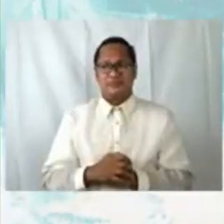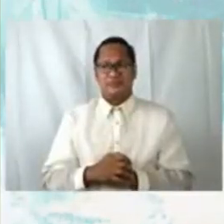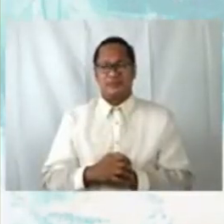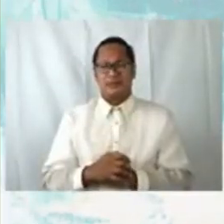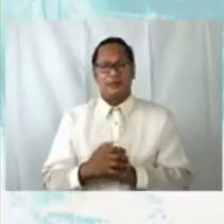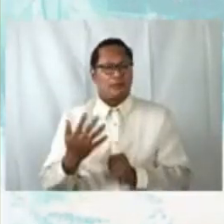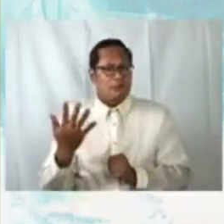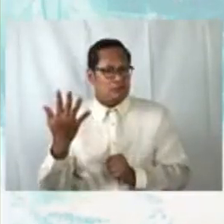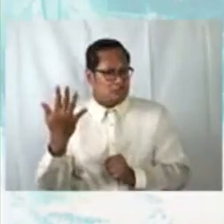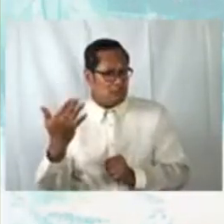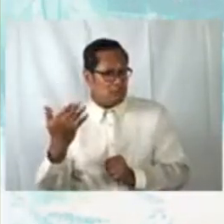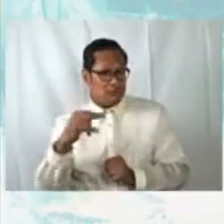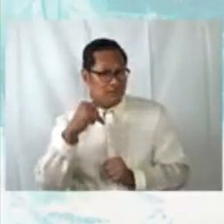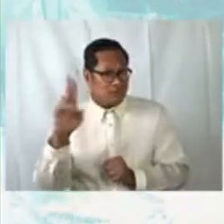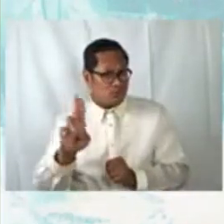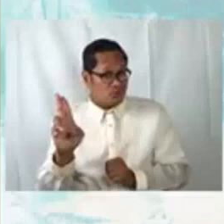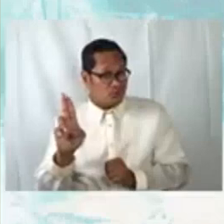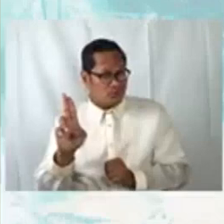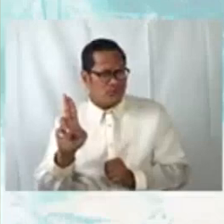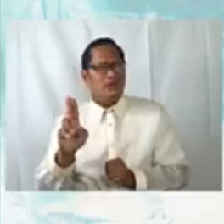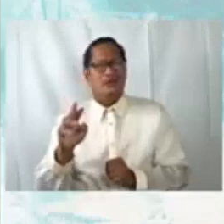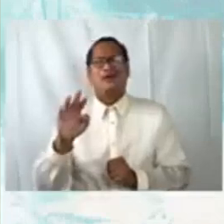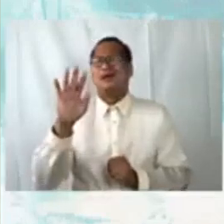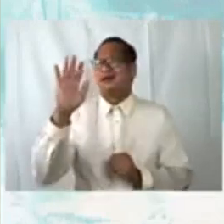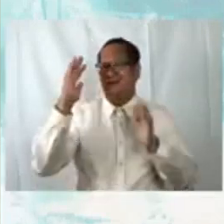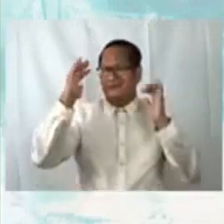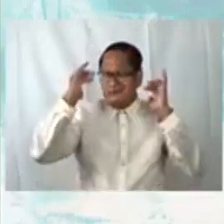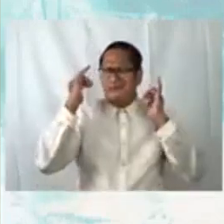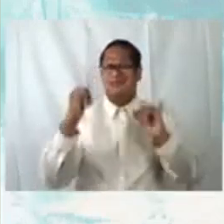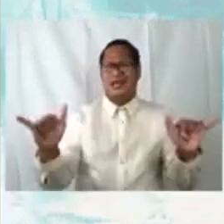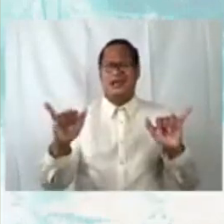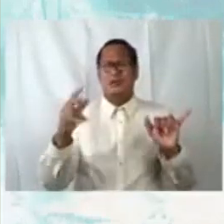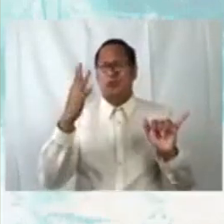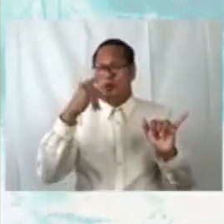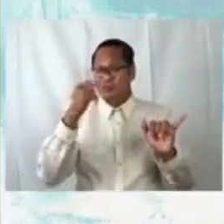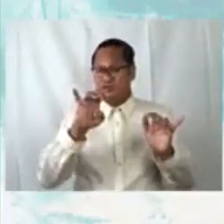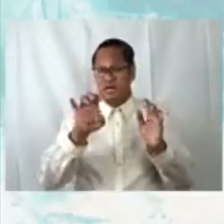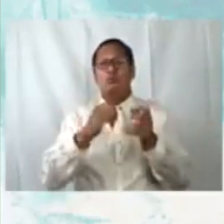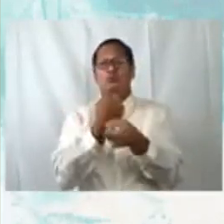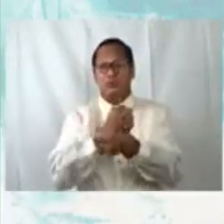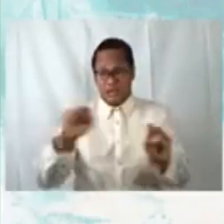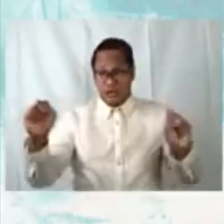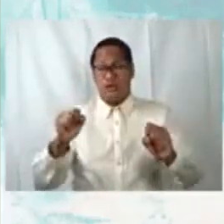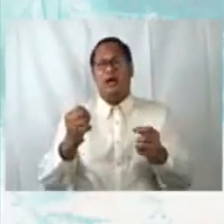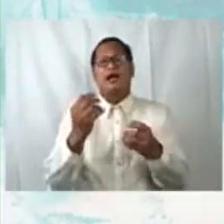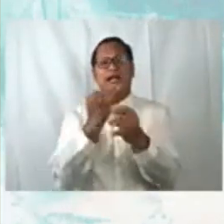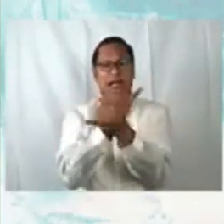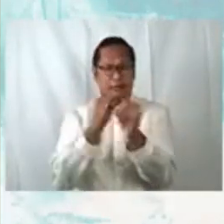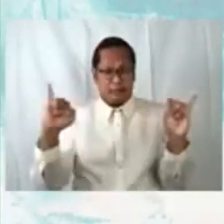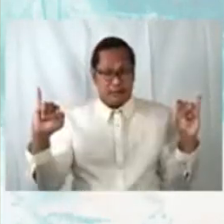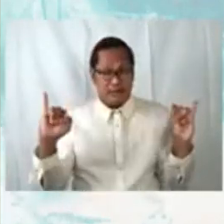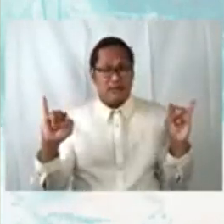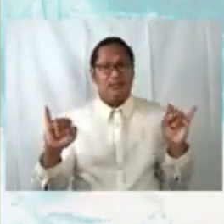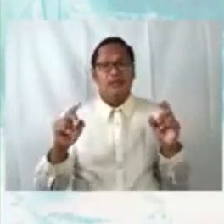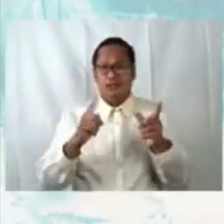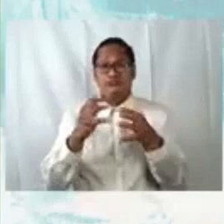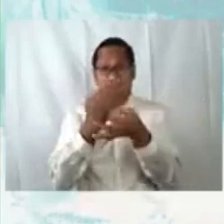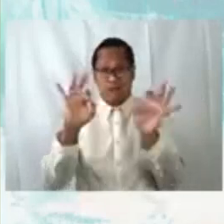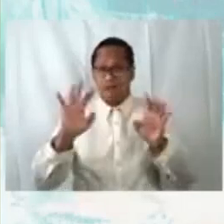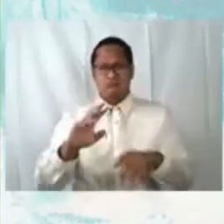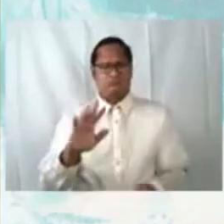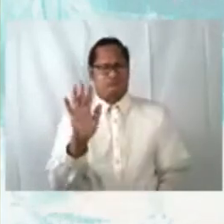Bakit? Eh sir, pareho lang naman yun eh. Pag malaya ka, nagsasarili ka. Pag nagsasarili ka, malaya ka. Hindi totoo yun